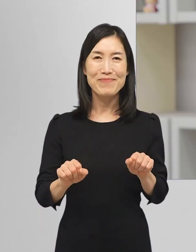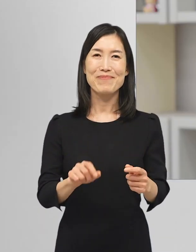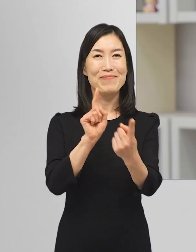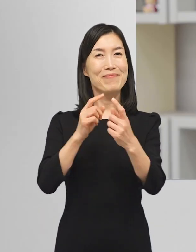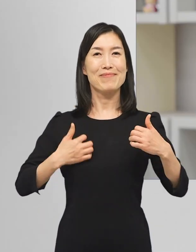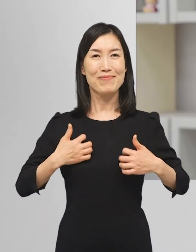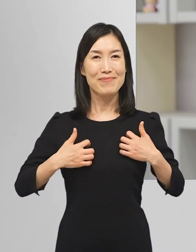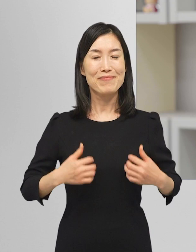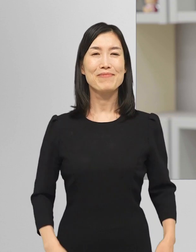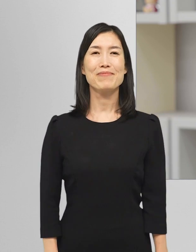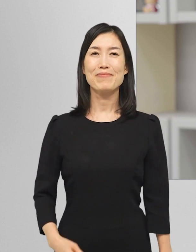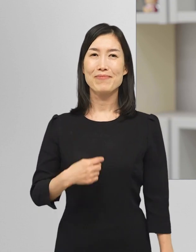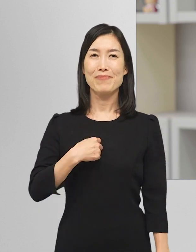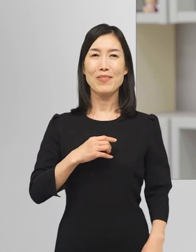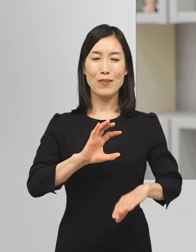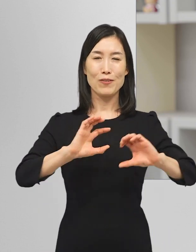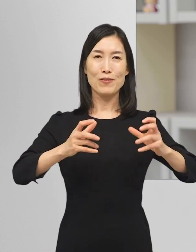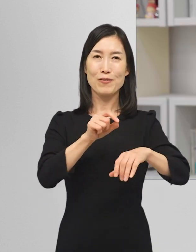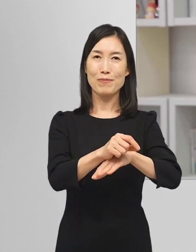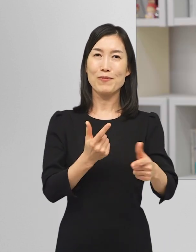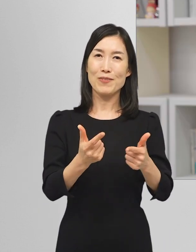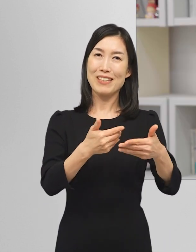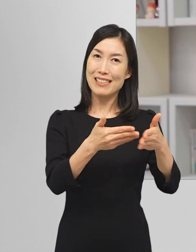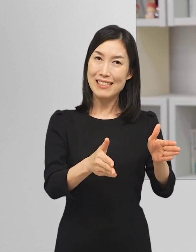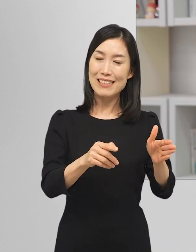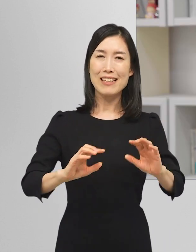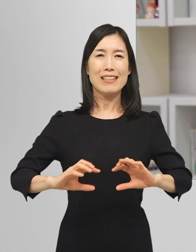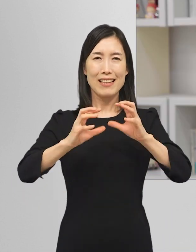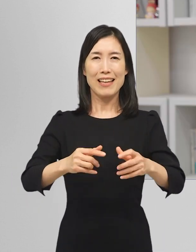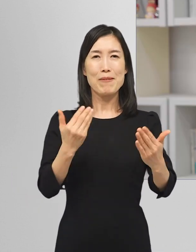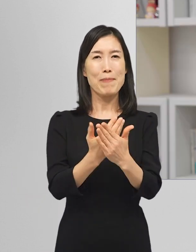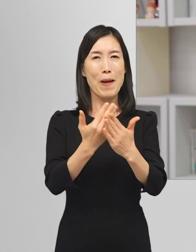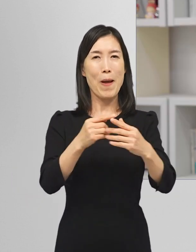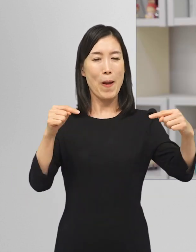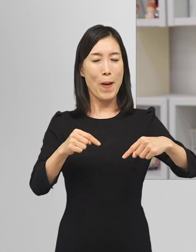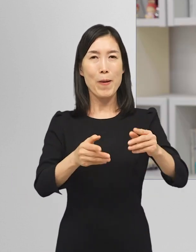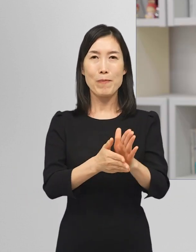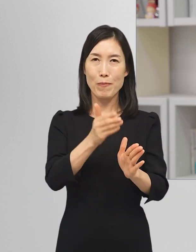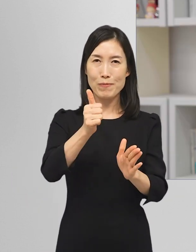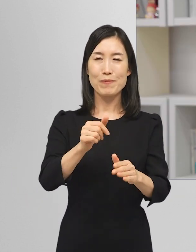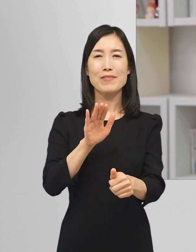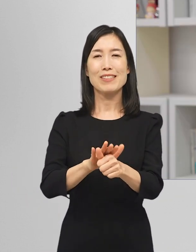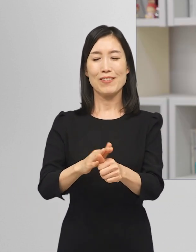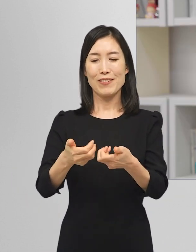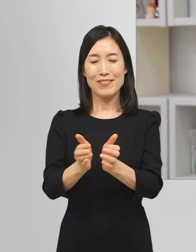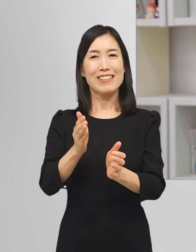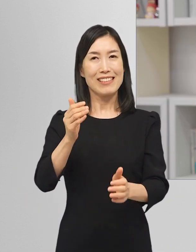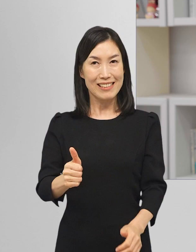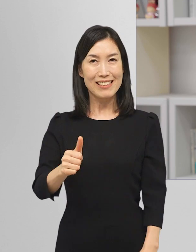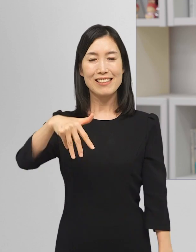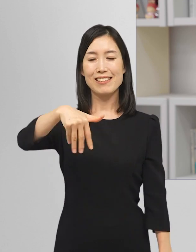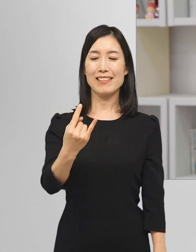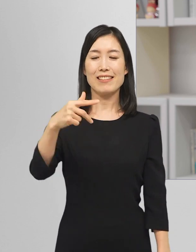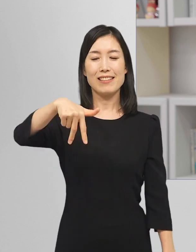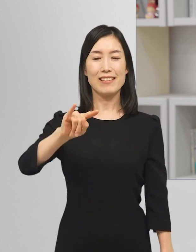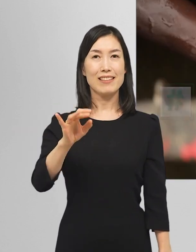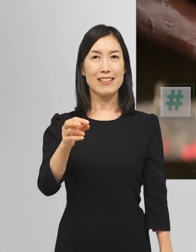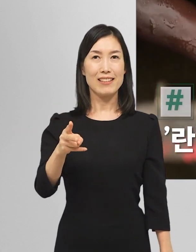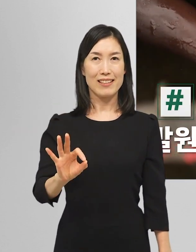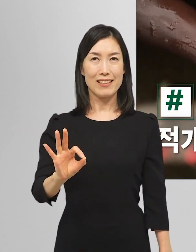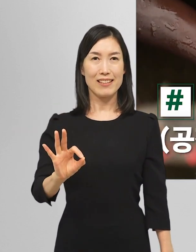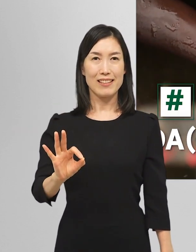안녕하세요. 만나뵙게 돼서 반갑습니다. 저는 국무조정실 국제개발협력본부 개발협력지원국장인